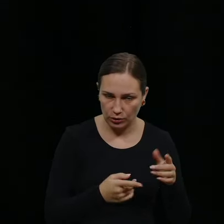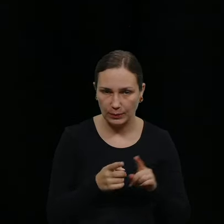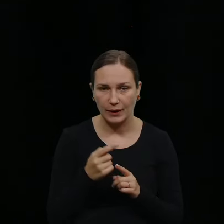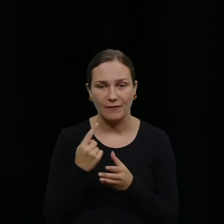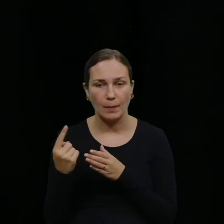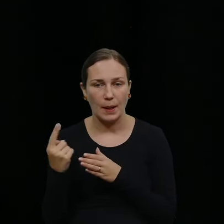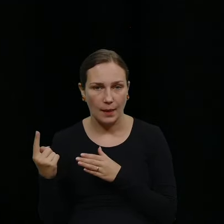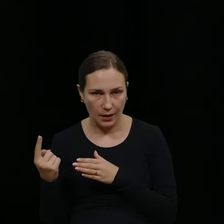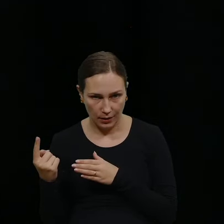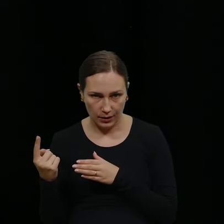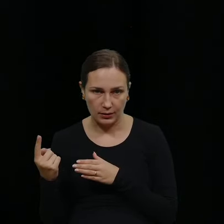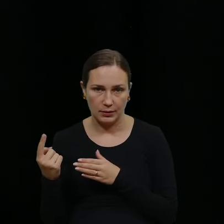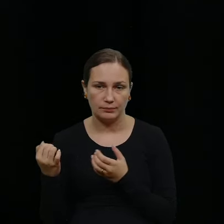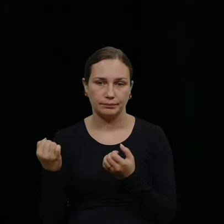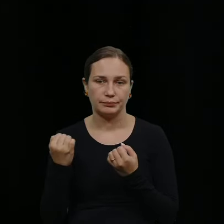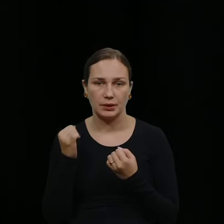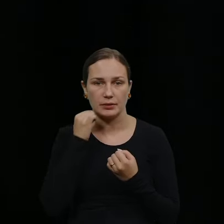apygardose.